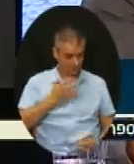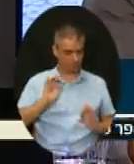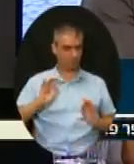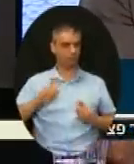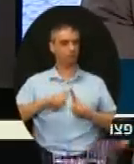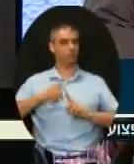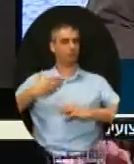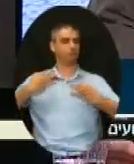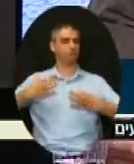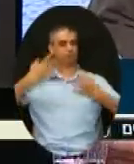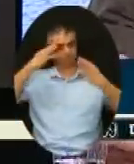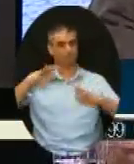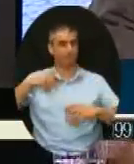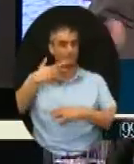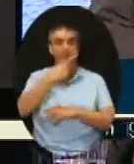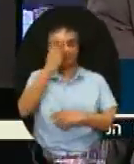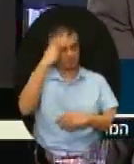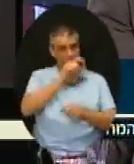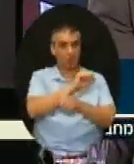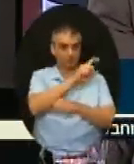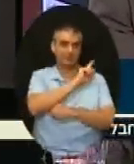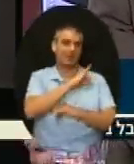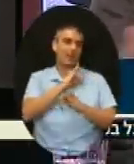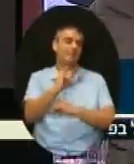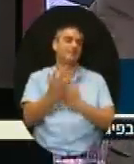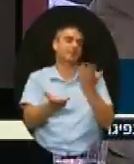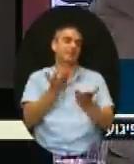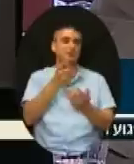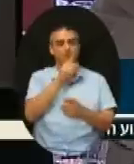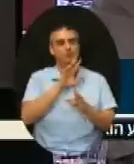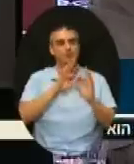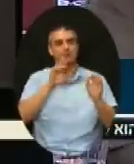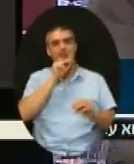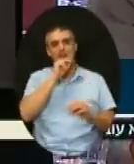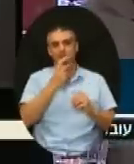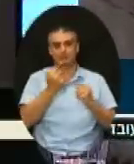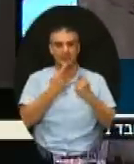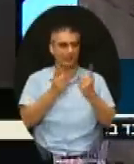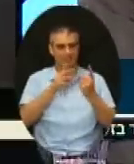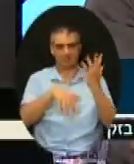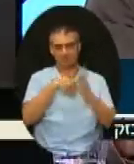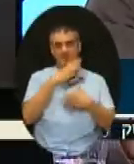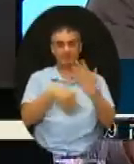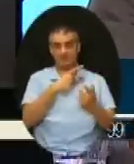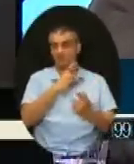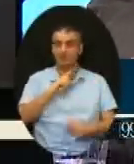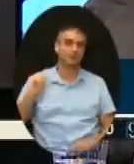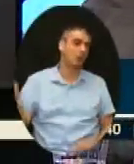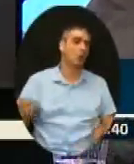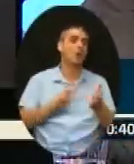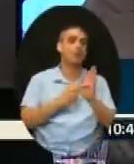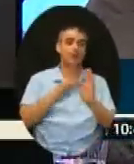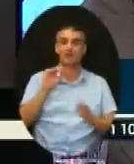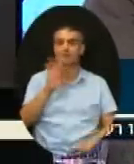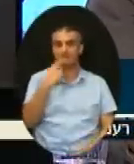ממלכתי, אבל הוא מבין שכאופוזיציה הוא צריך להביא איזשהו משקל נגד, ואז הוא מתחיל להתבטא באופן שונה. זה מתערבב אצלו, זה מתערבב אצל כל הפוליטיקאים, גם